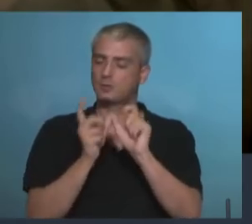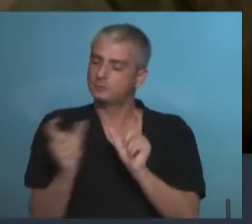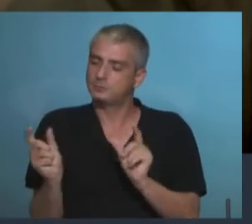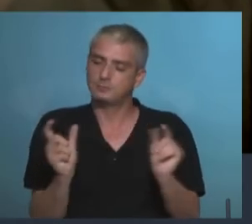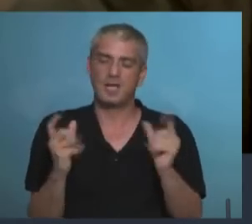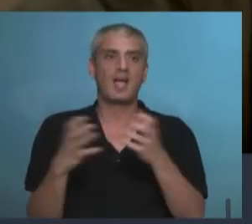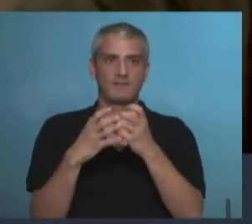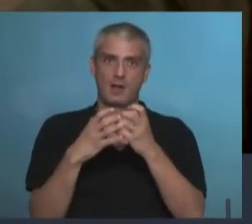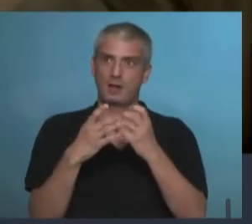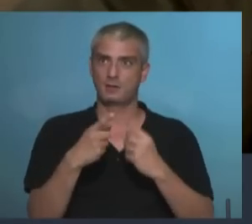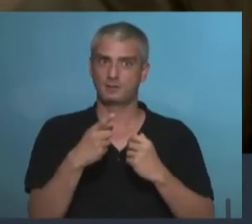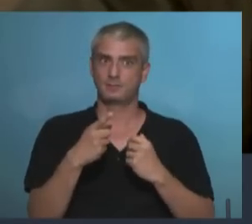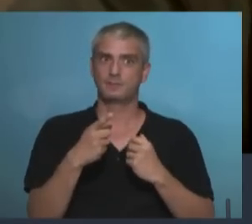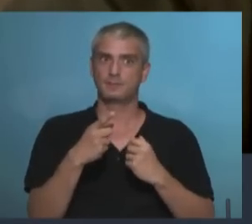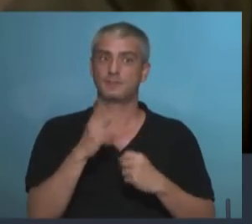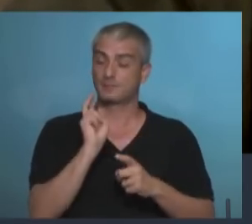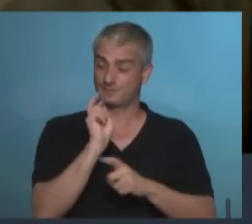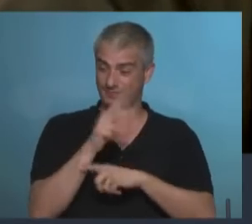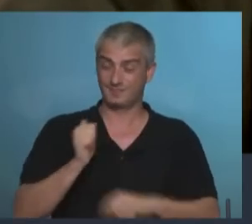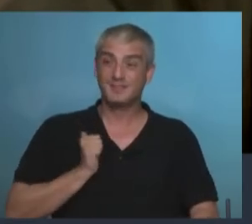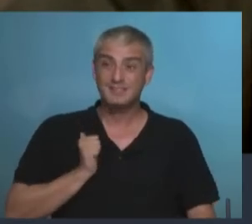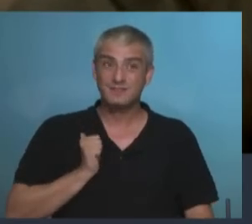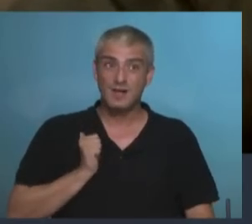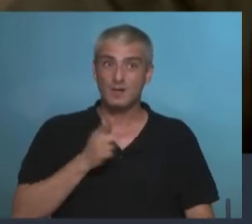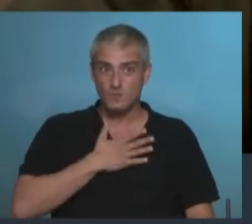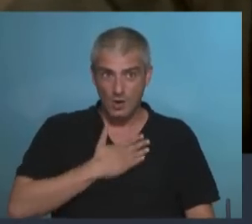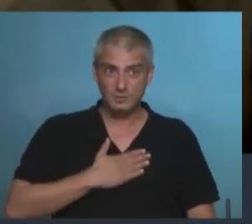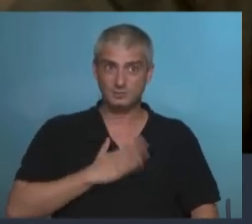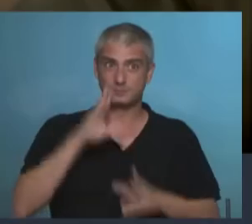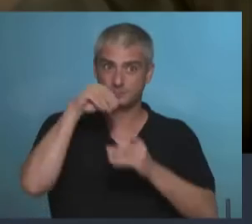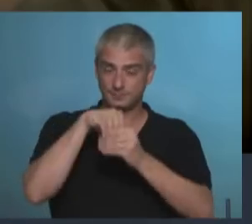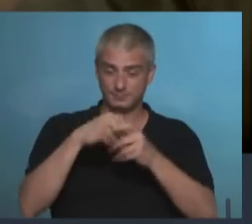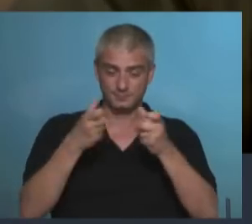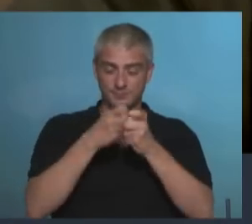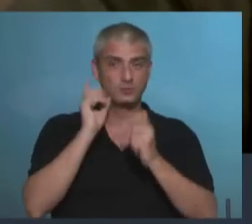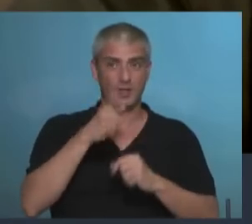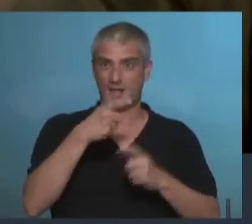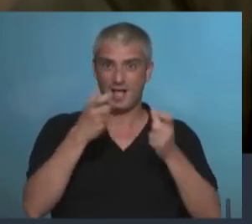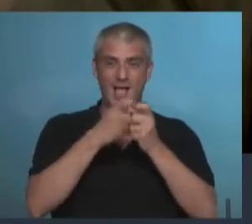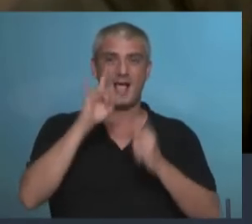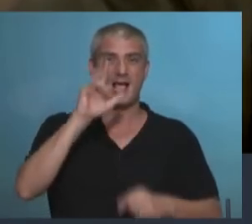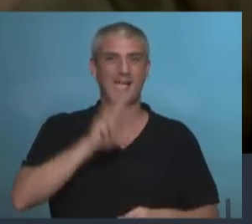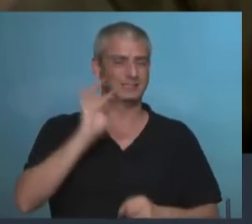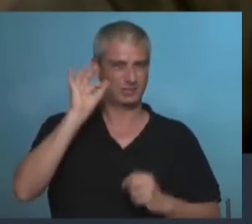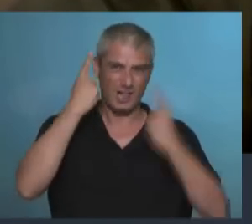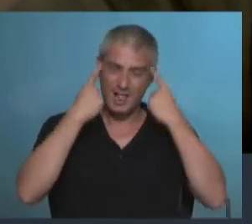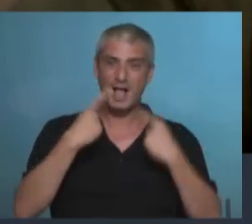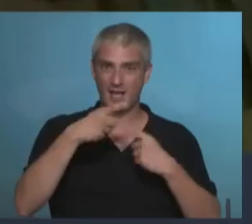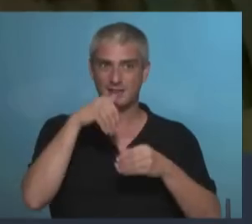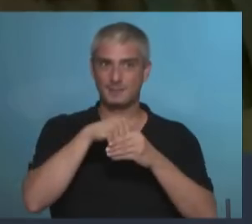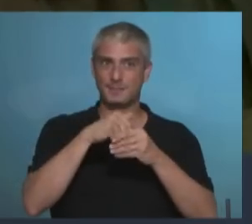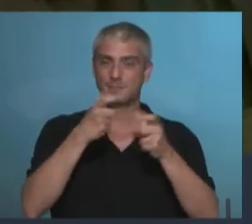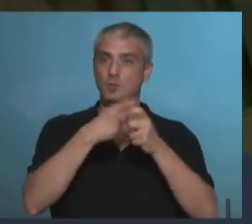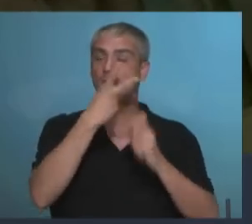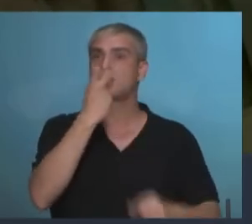מעט מובנים, כשהם מתגייסים והם רוצים להיות חלק מהמסגרת הזאת שנקראת פלגת חץ, חלק מגדוד 202, אז